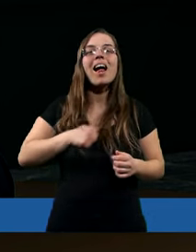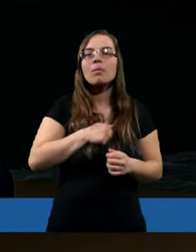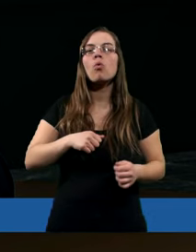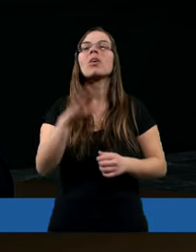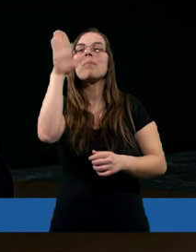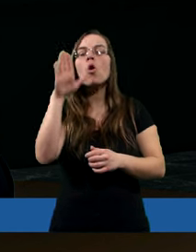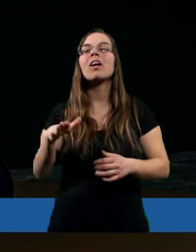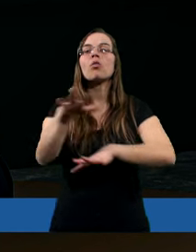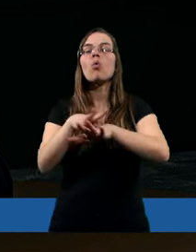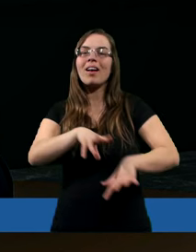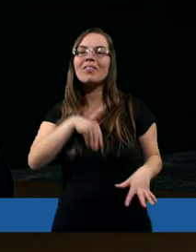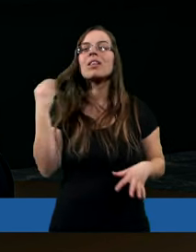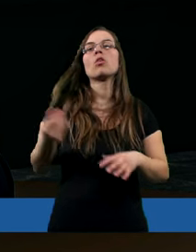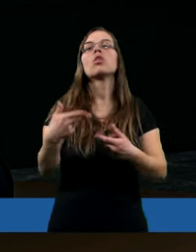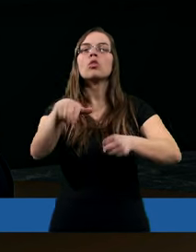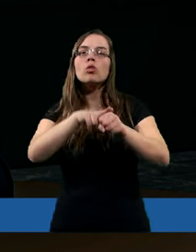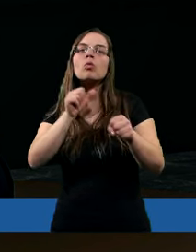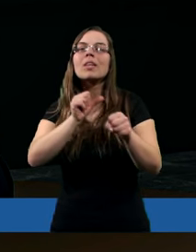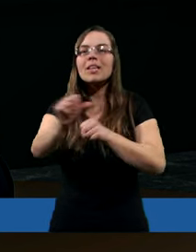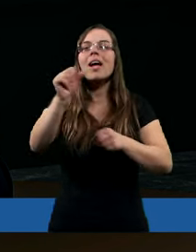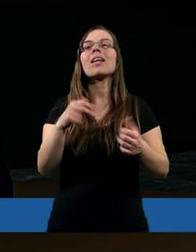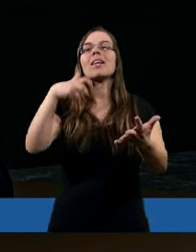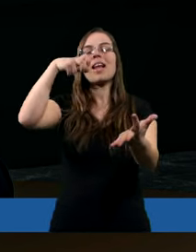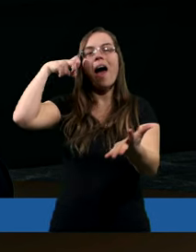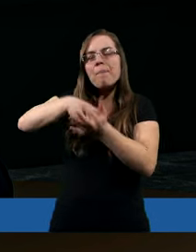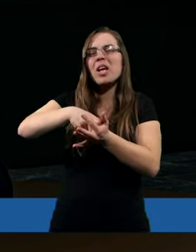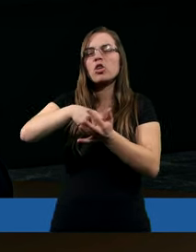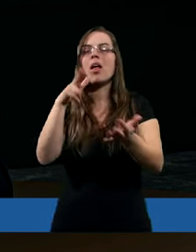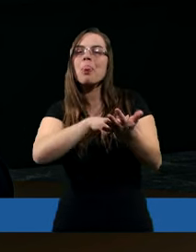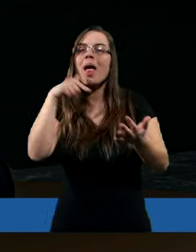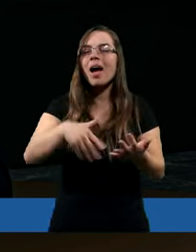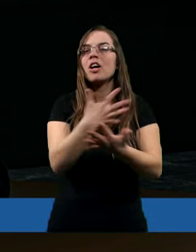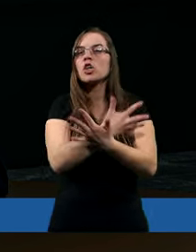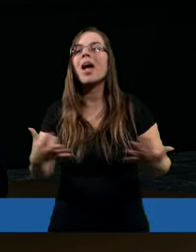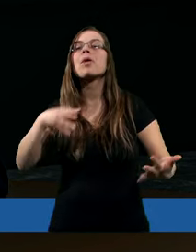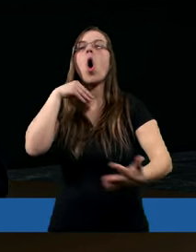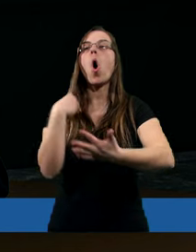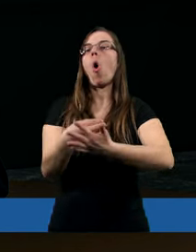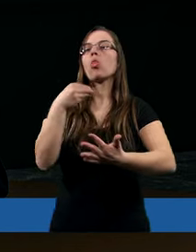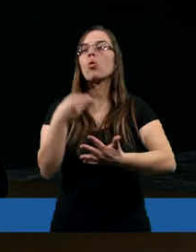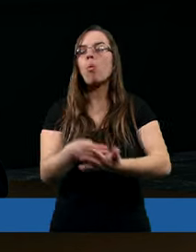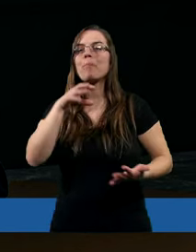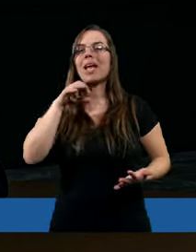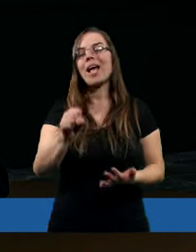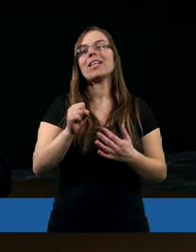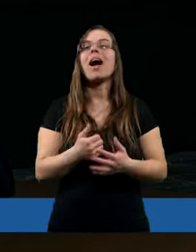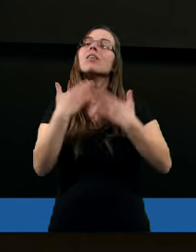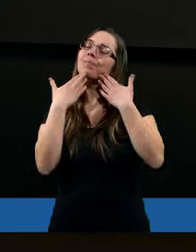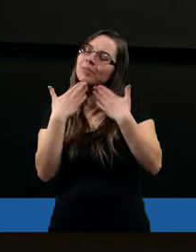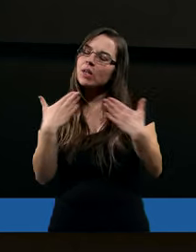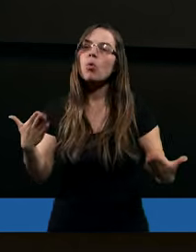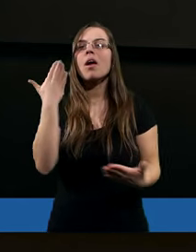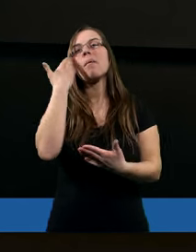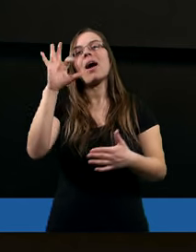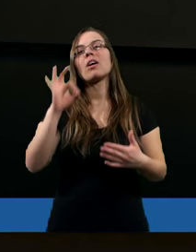Bożego Ducha Świętego, którym jesteście zapieczętowani na dzień odkupienia. Dziękuję.